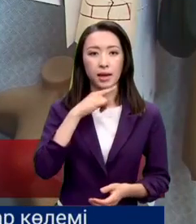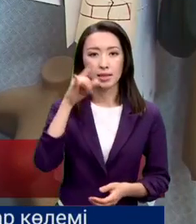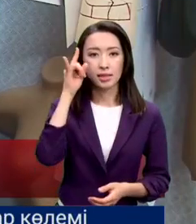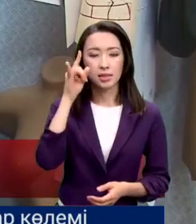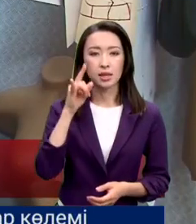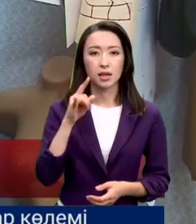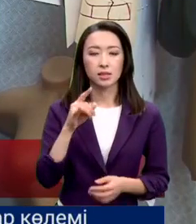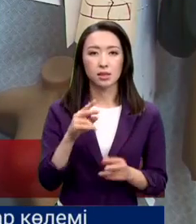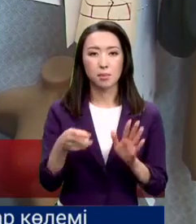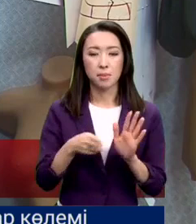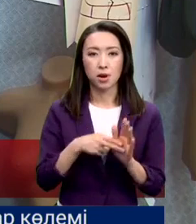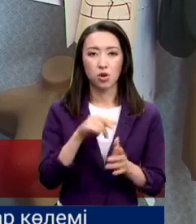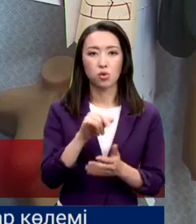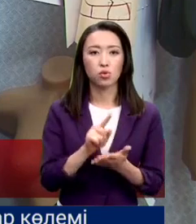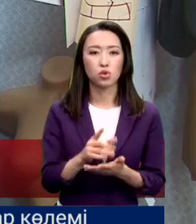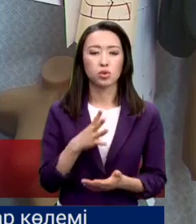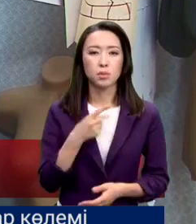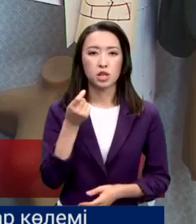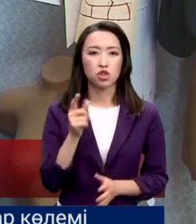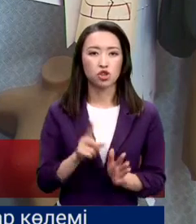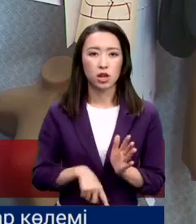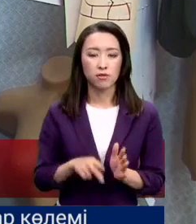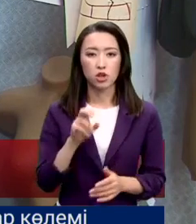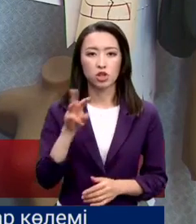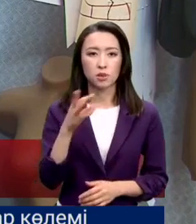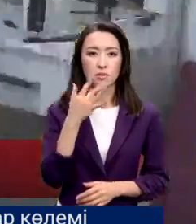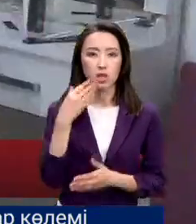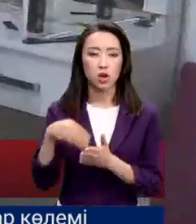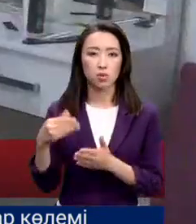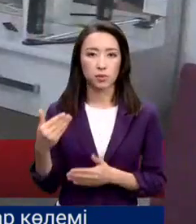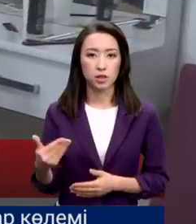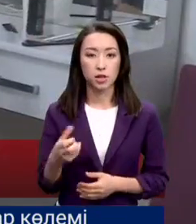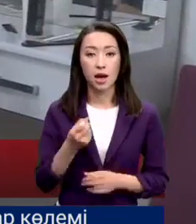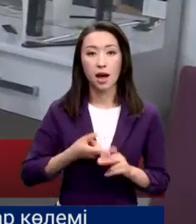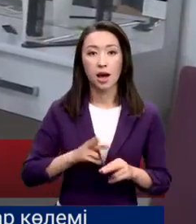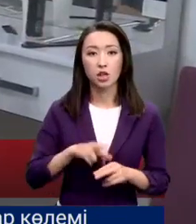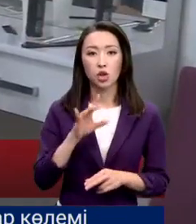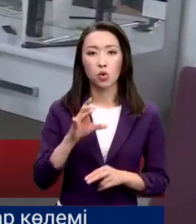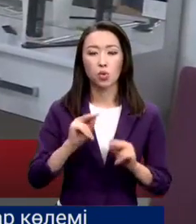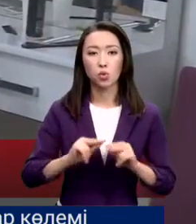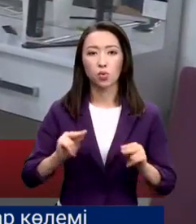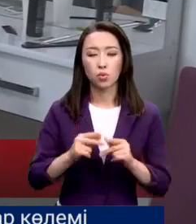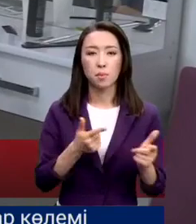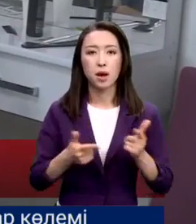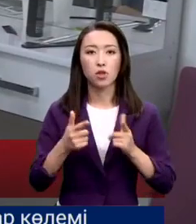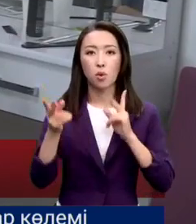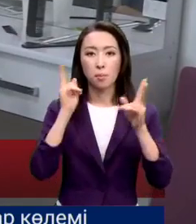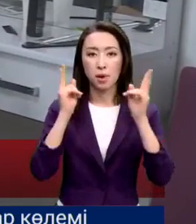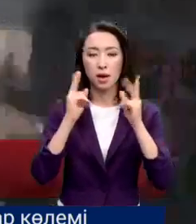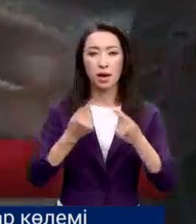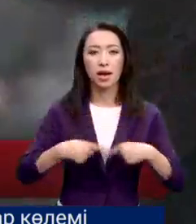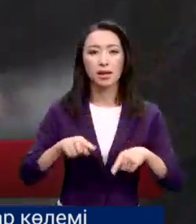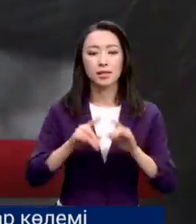Казахстанской марки он должен быть дешевле, чем зарубежные. А это уже курсы по подготовке парикмахеров.